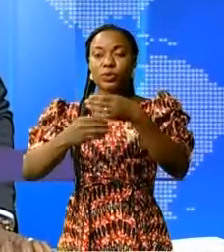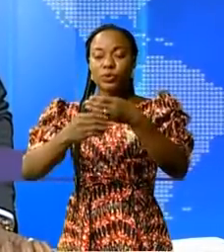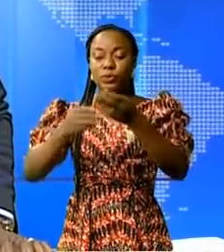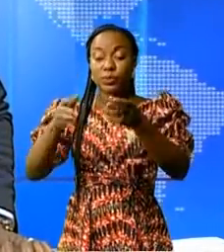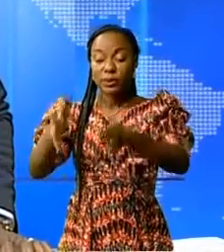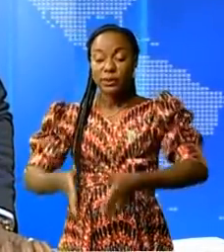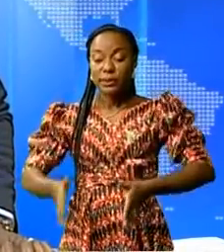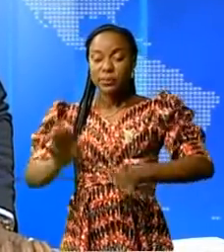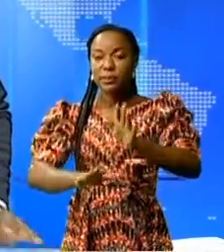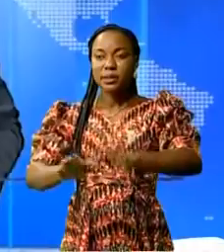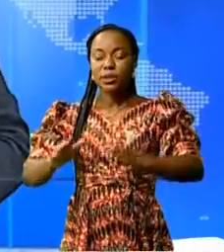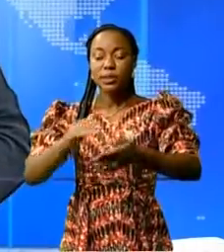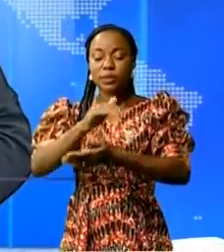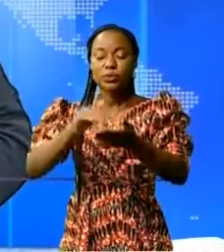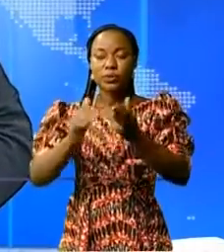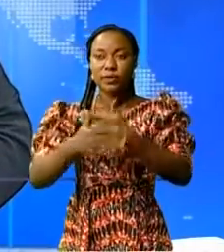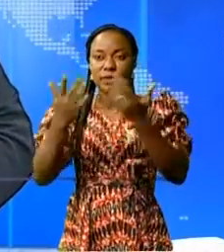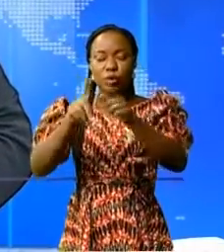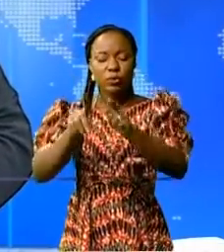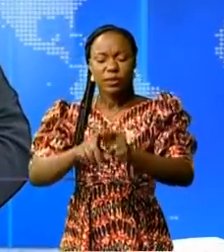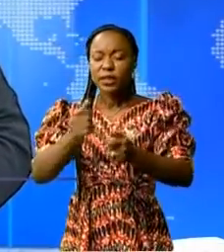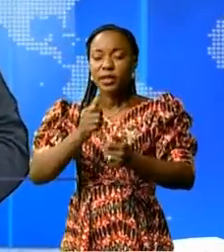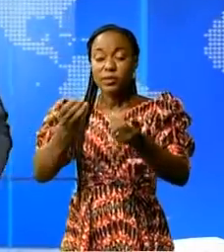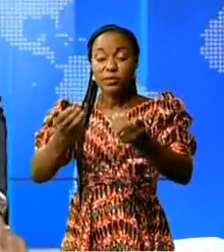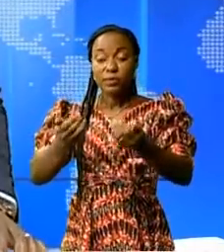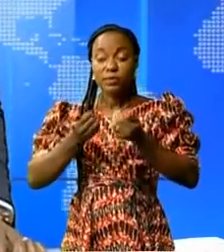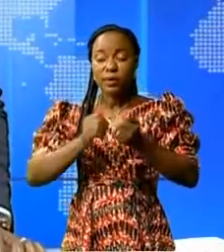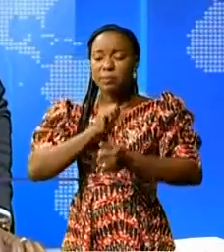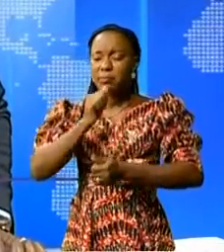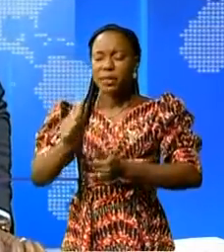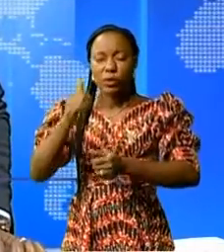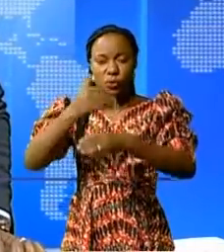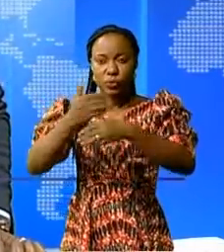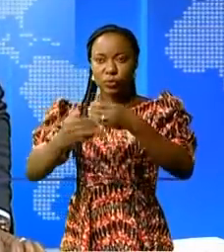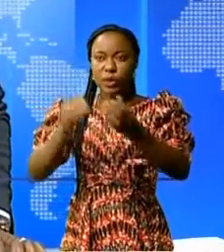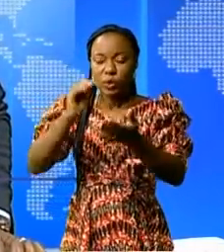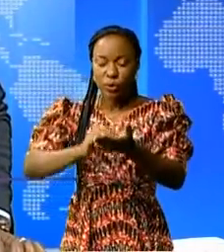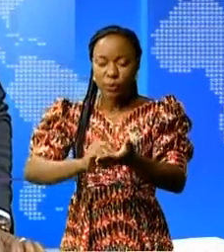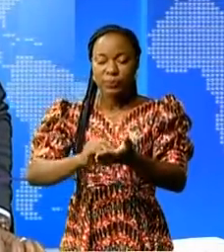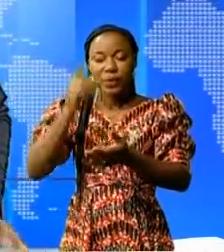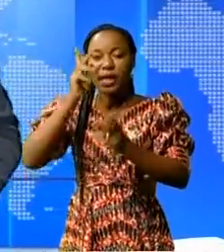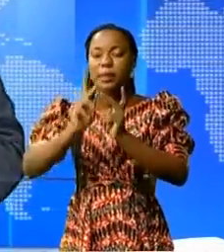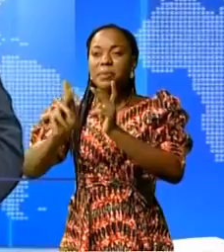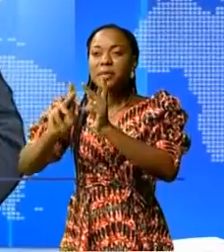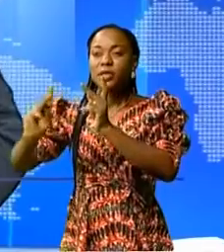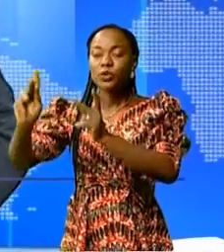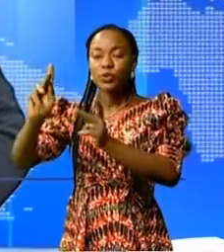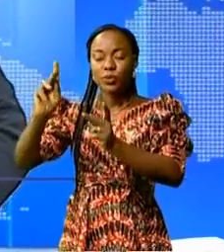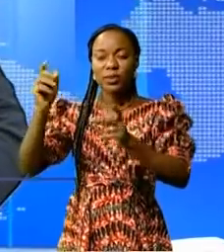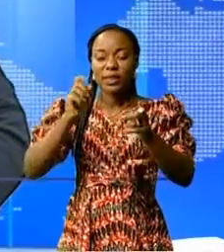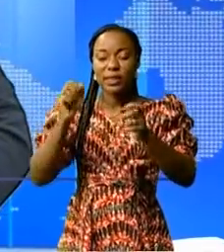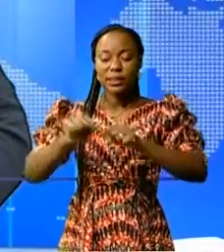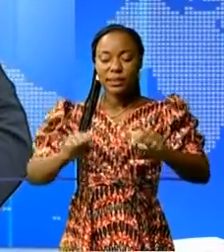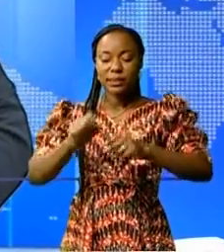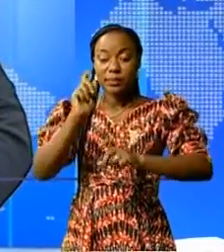plein centre-ville elle s'insurge contre toutes les tentatives de construction l'actualité c'est aussi la publication des résultats des épreuves des